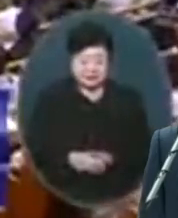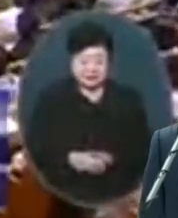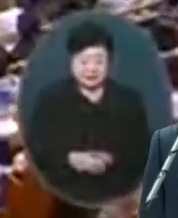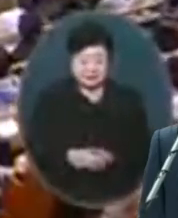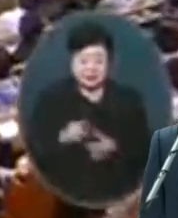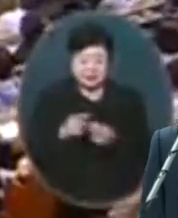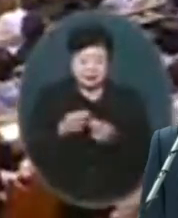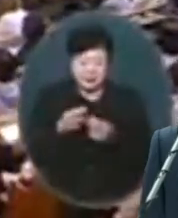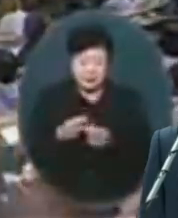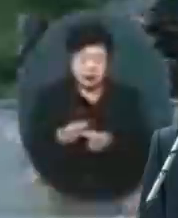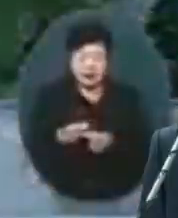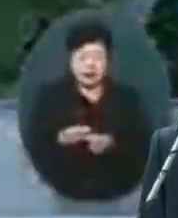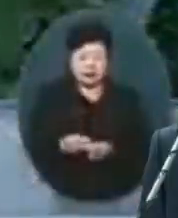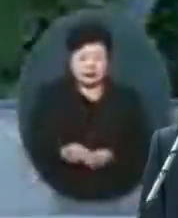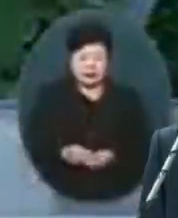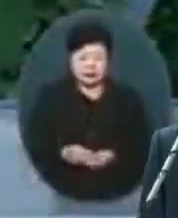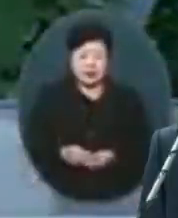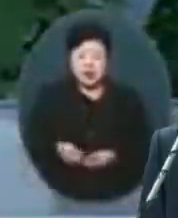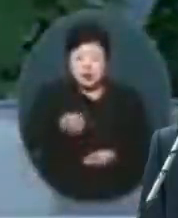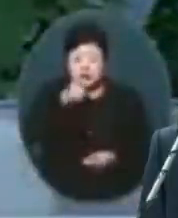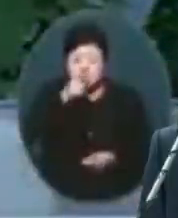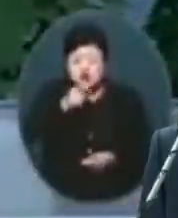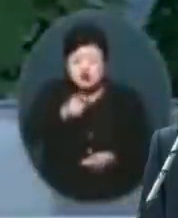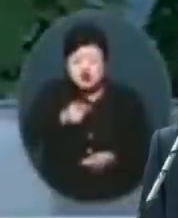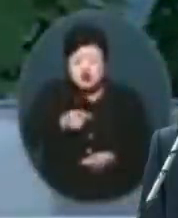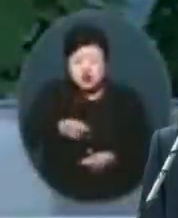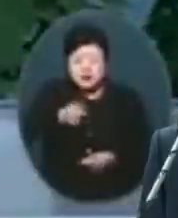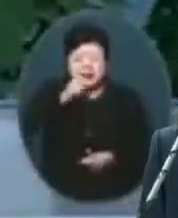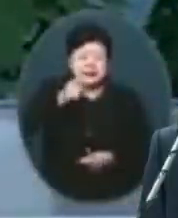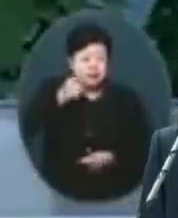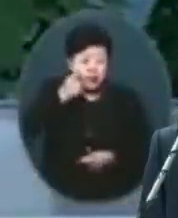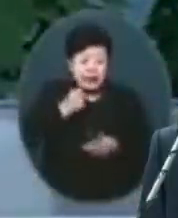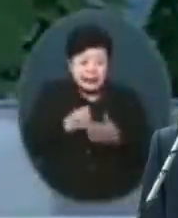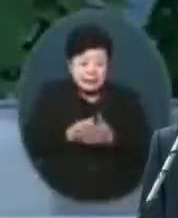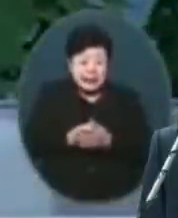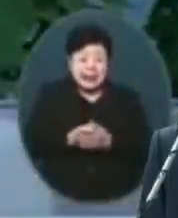사흘 동안 물을 마시지 못하면